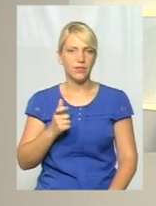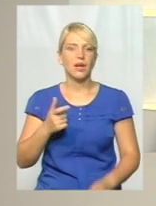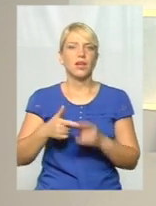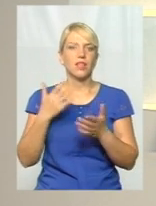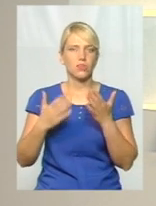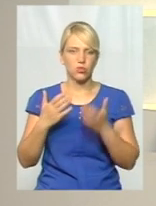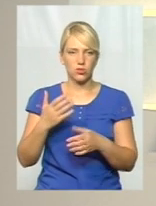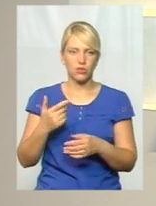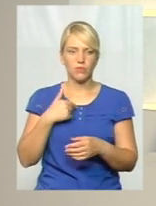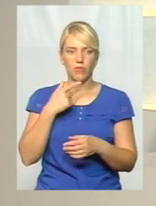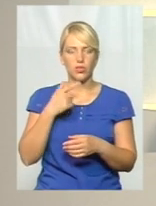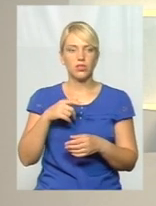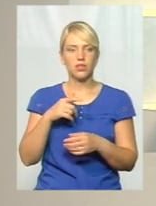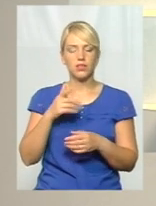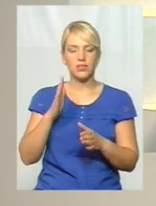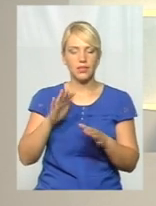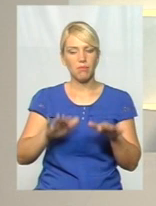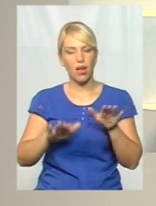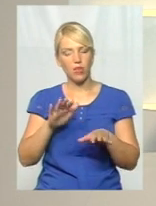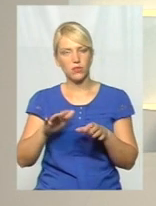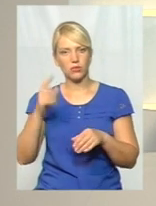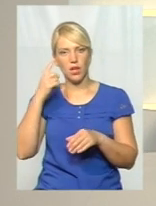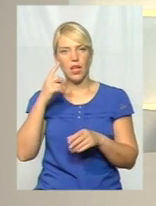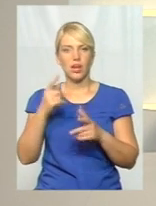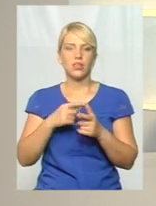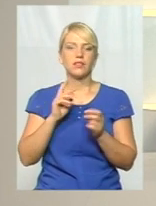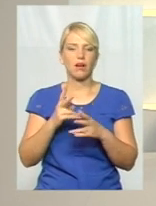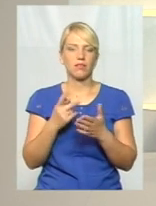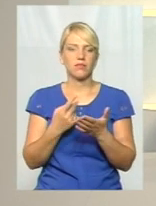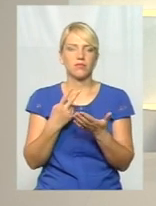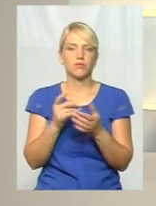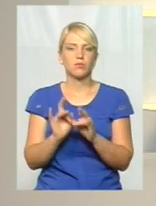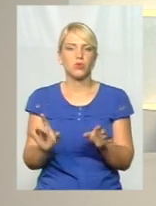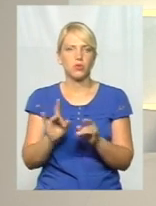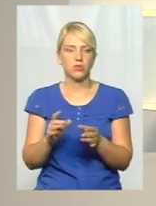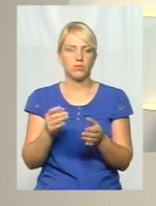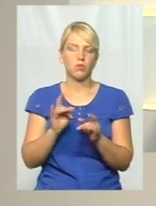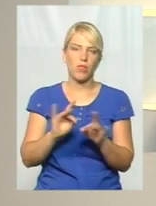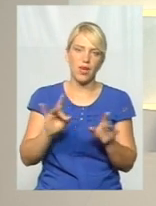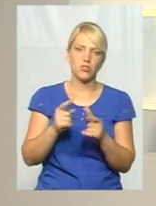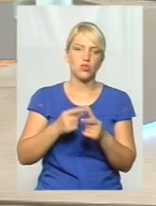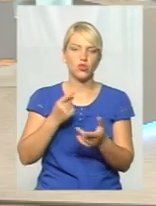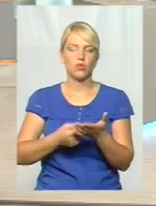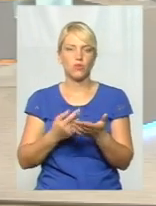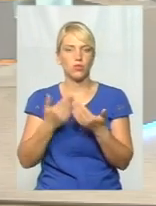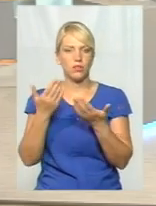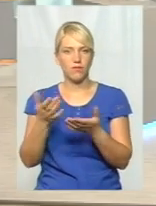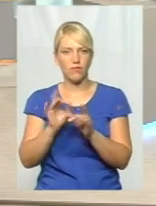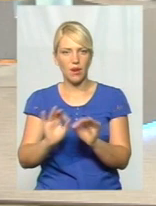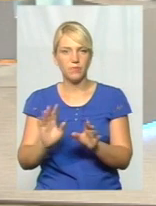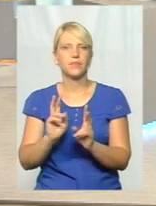тільки оцим от балансуванням вони керувалися? От якось пояснюють, доводять вам на місцях, перше, що я можу сказати,